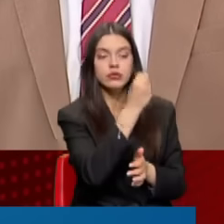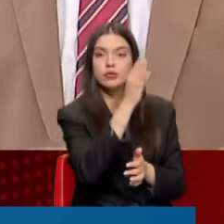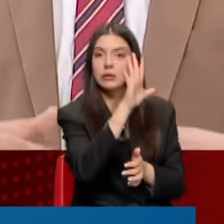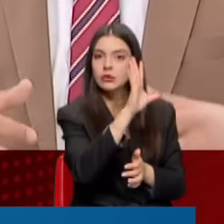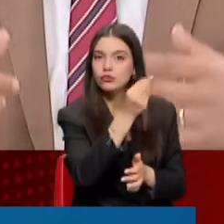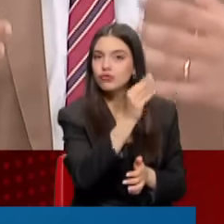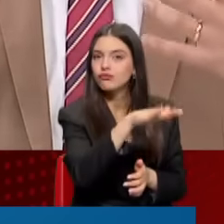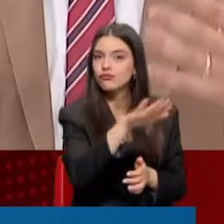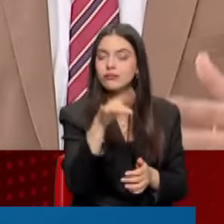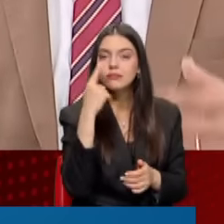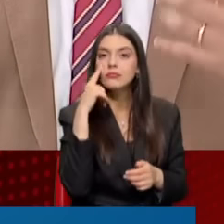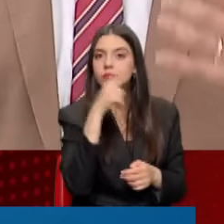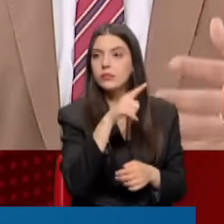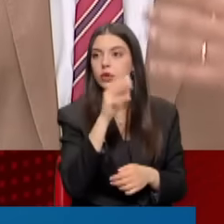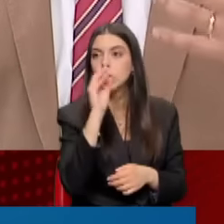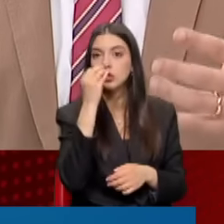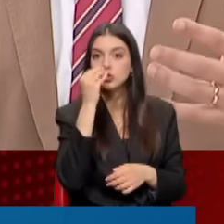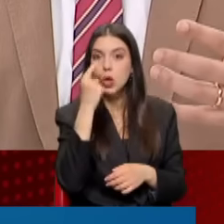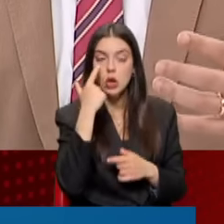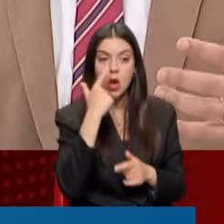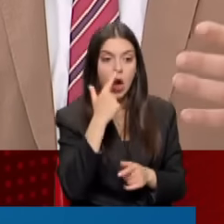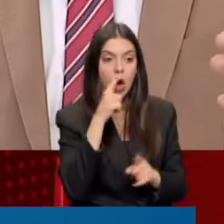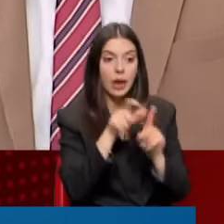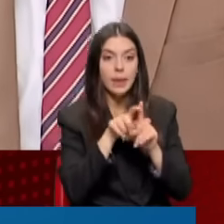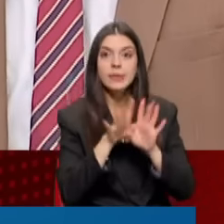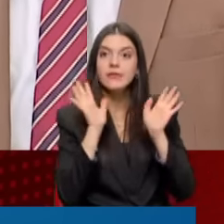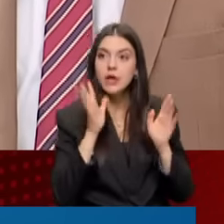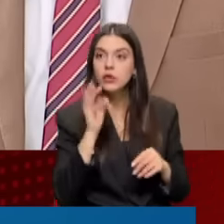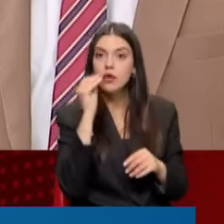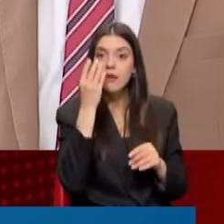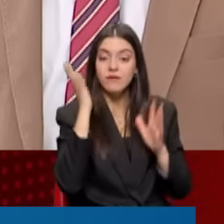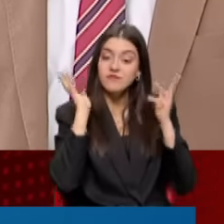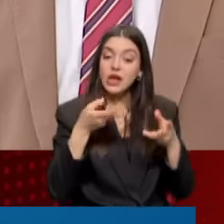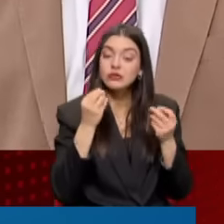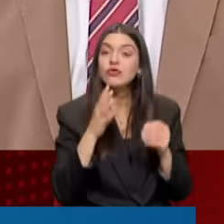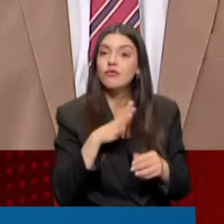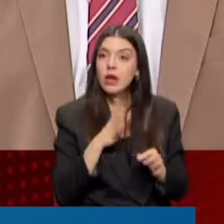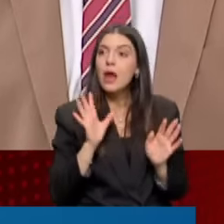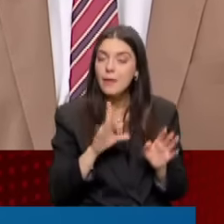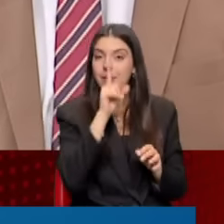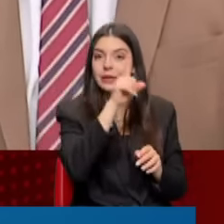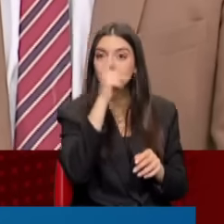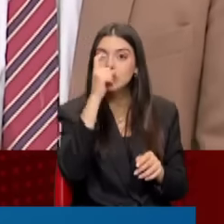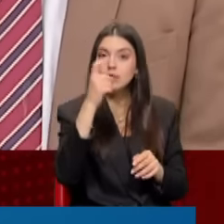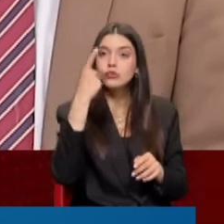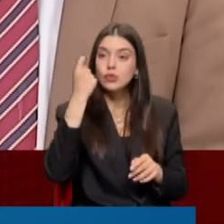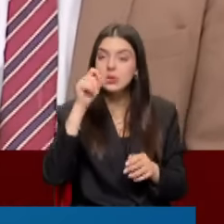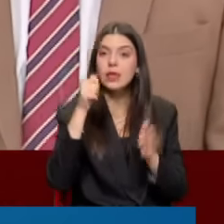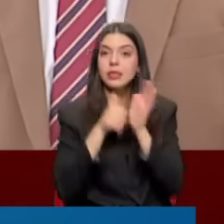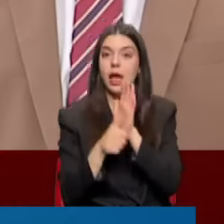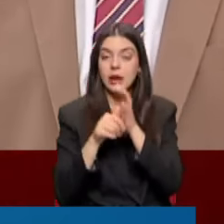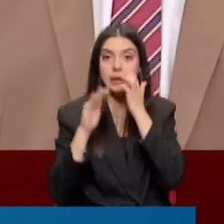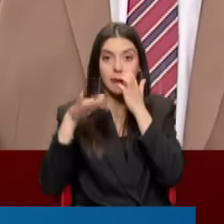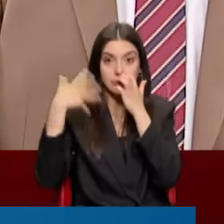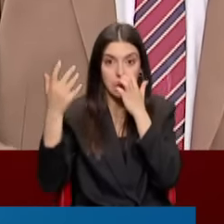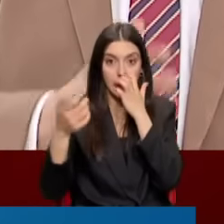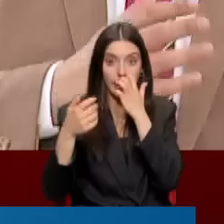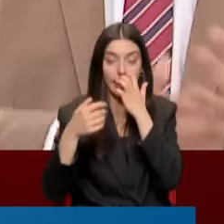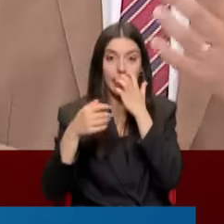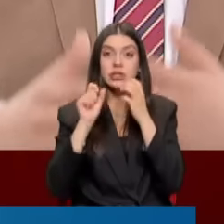düşüyor çocuk bağımlılık oranımız çok yüksek çok fazla çocuğumuz var ama 1990'lardan itibaren kente